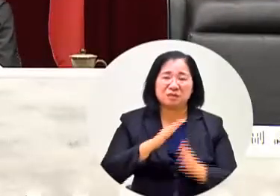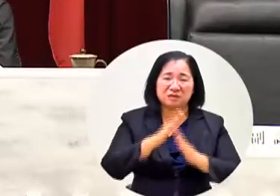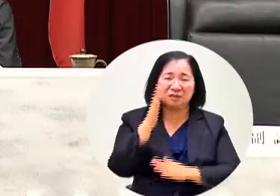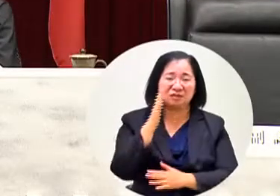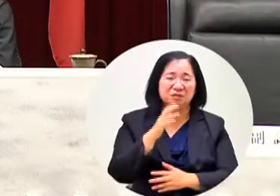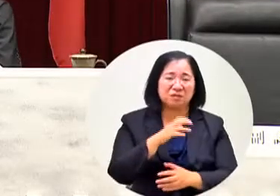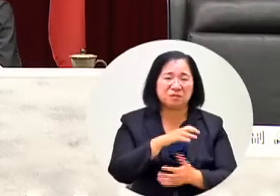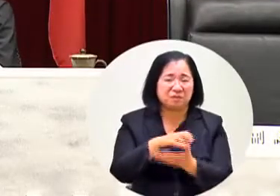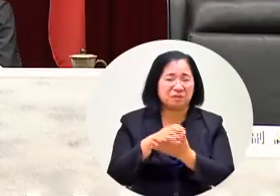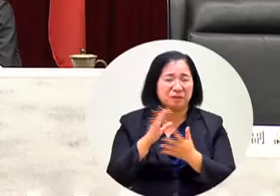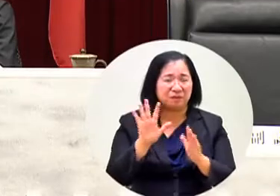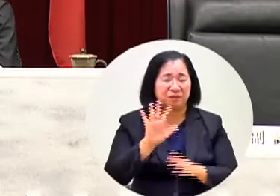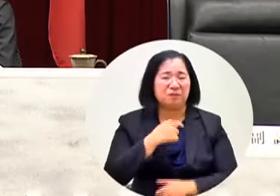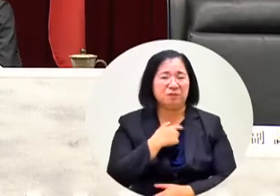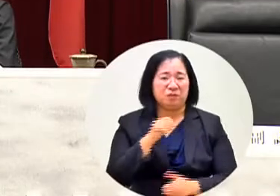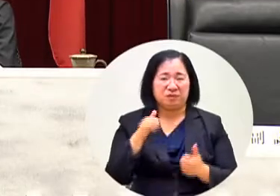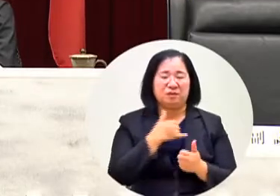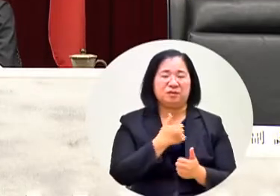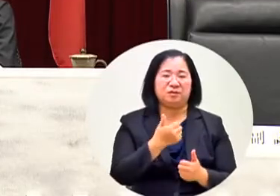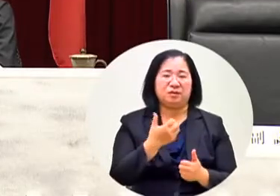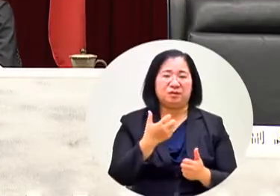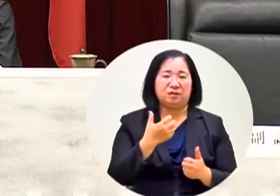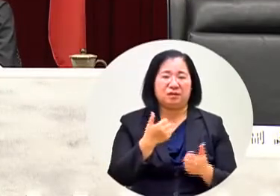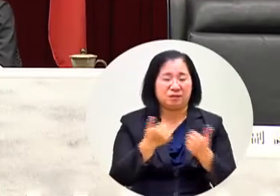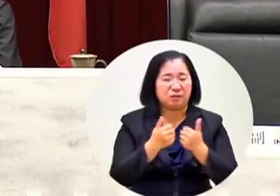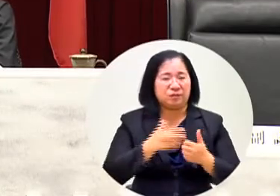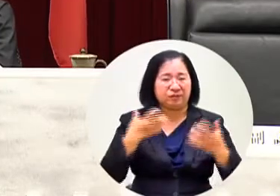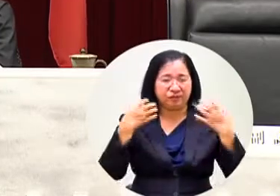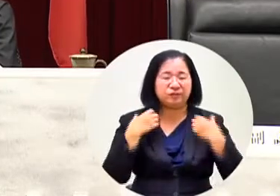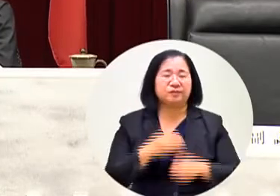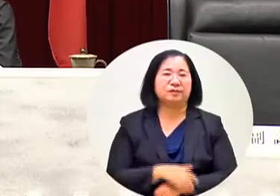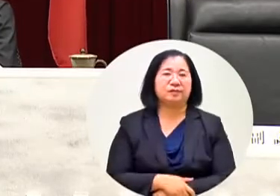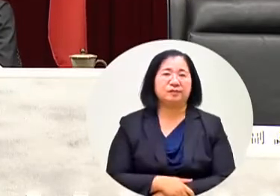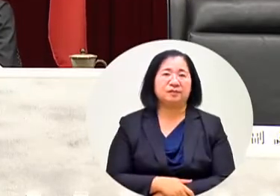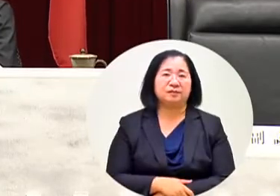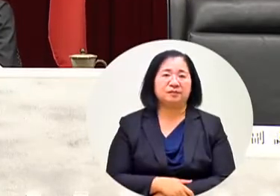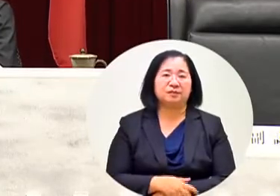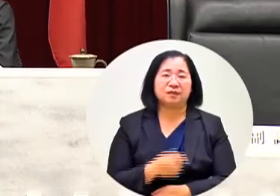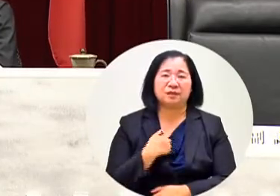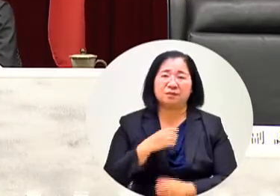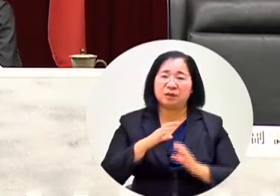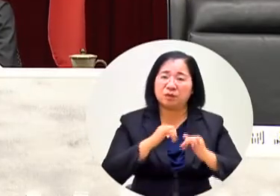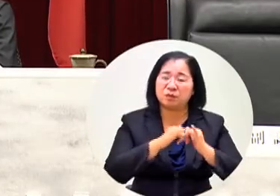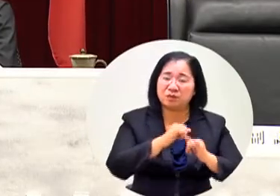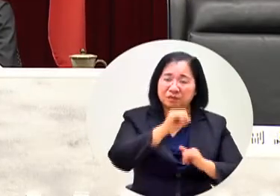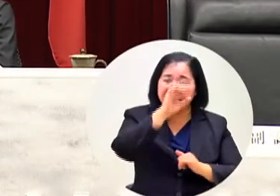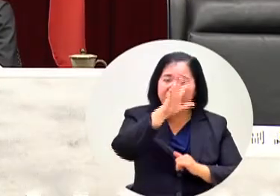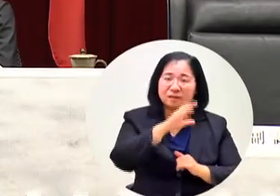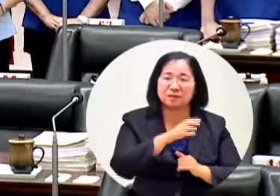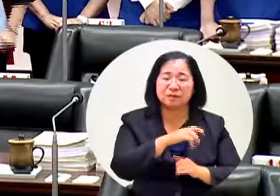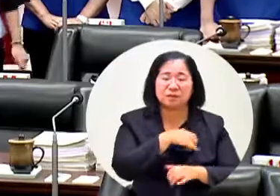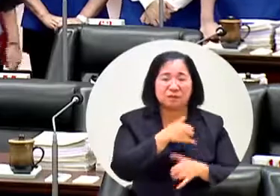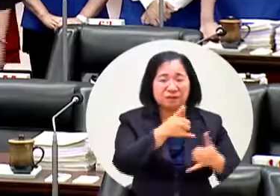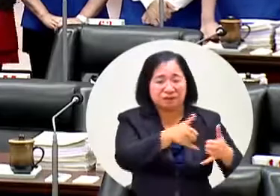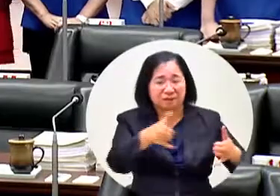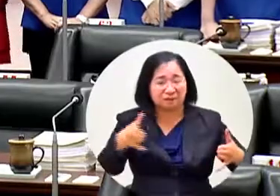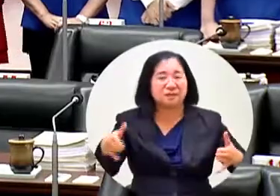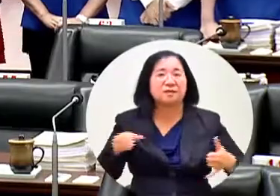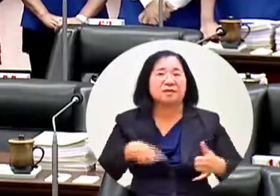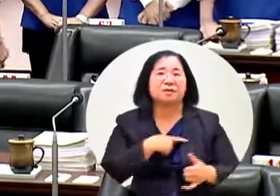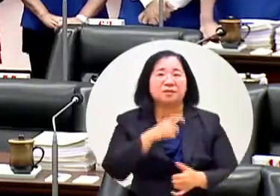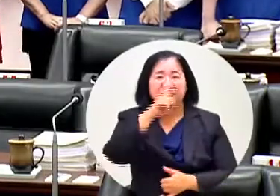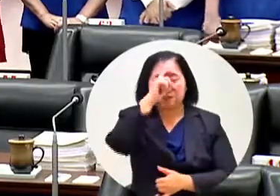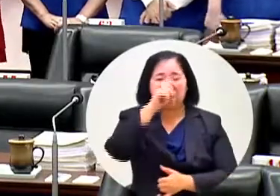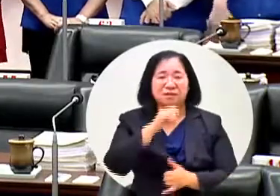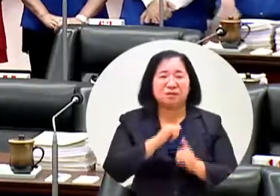遐咧。你无主动什么议会的迄落，嘛你无咧主动要共办什么人，唔对的代志，都爱